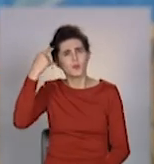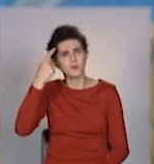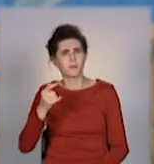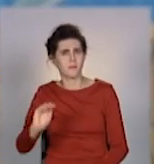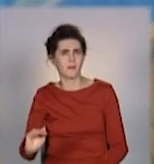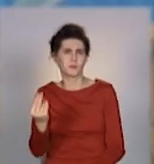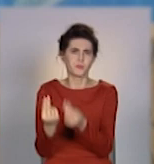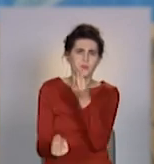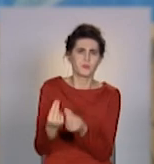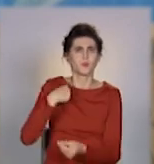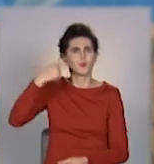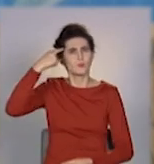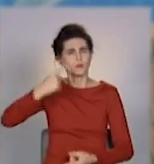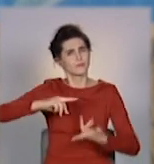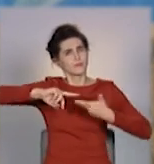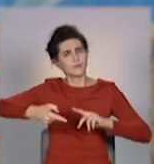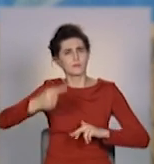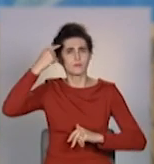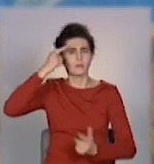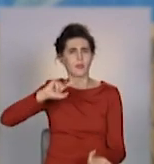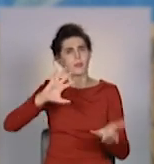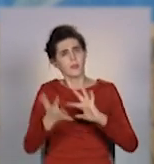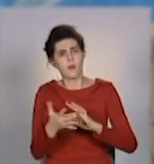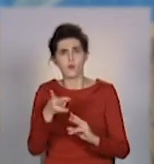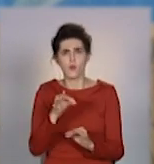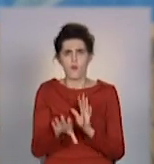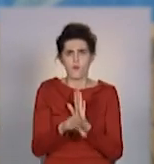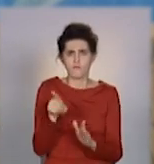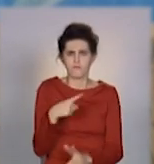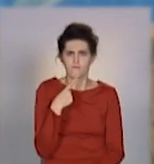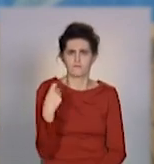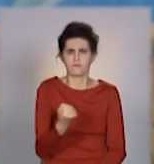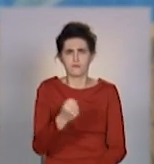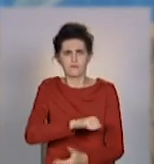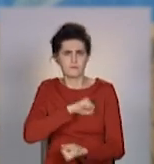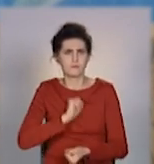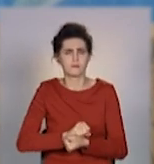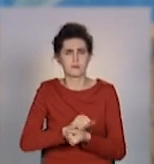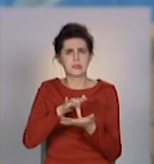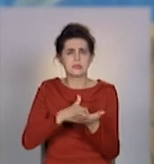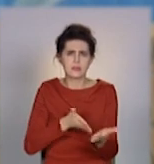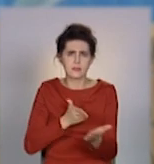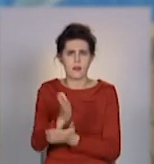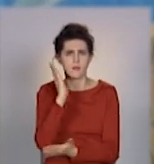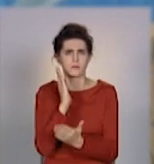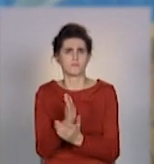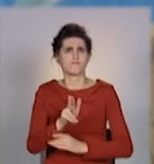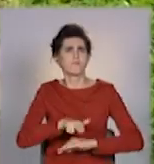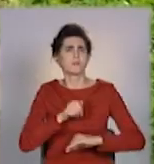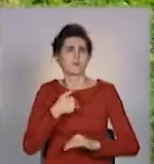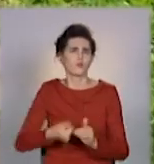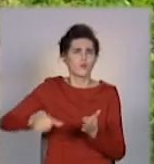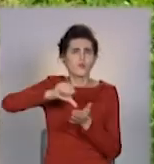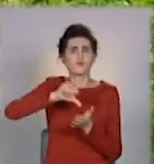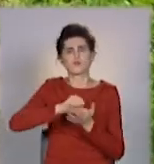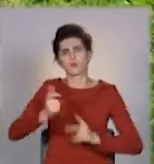що переросте, поміняє. Ну, її вибір не поміняла. Є ціль – стремитися.